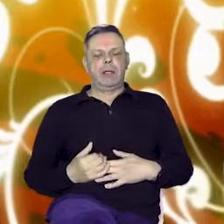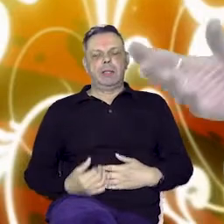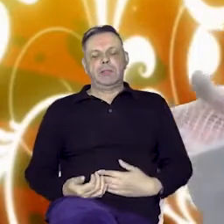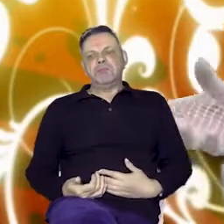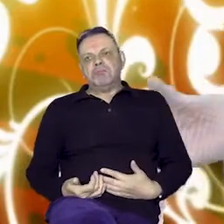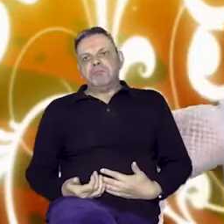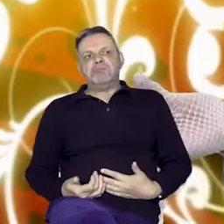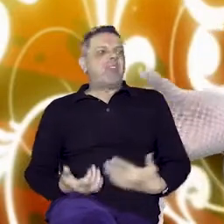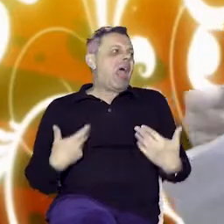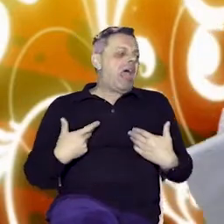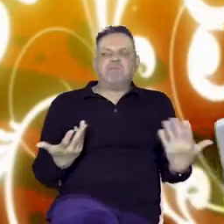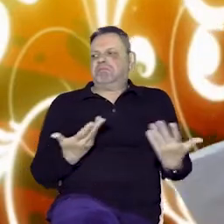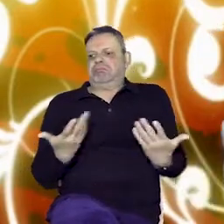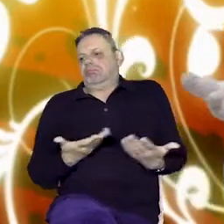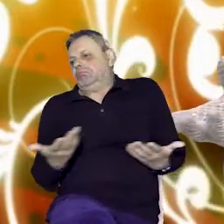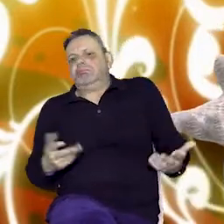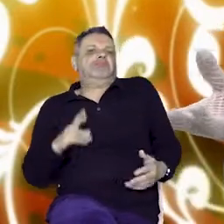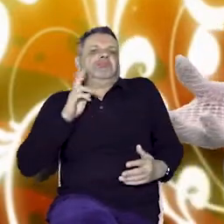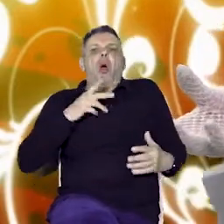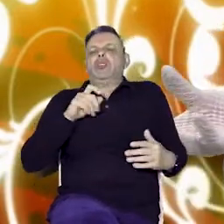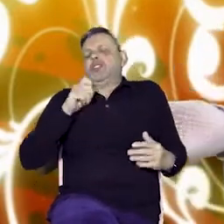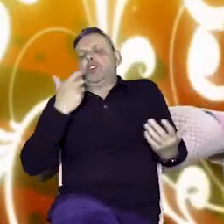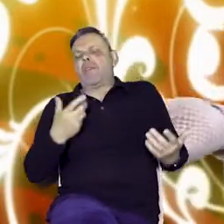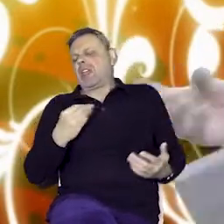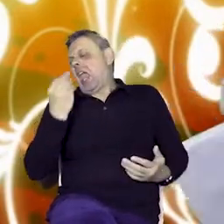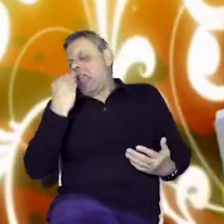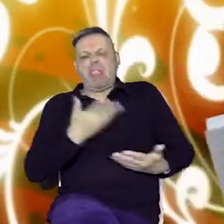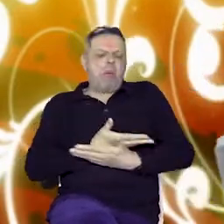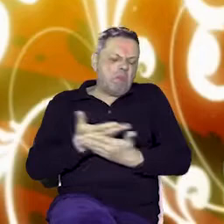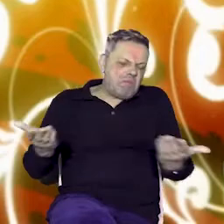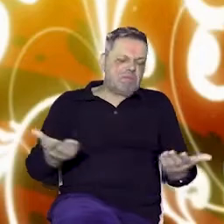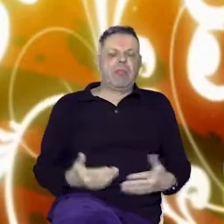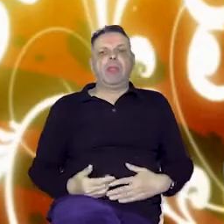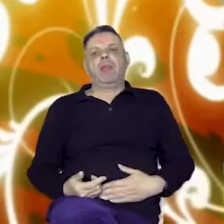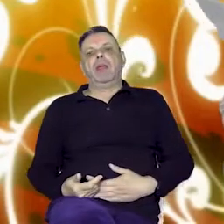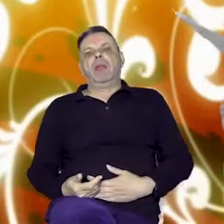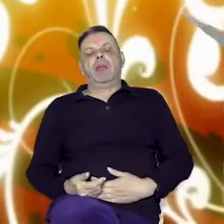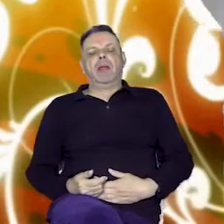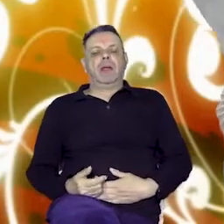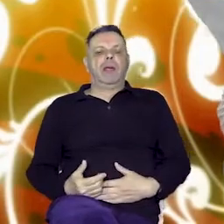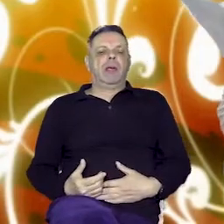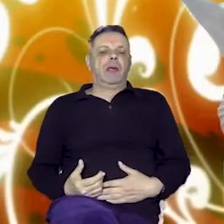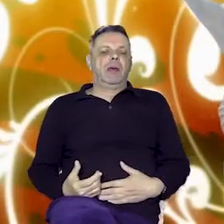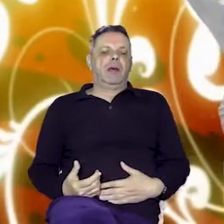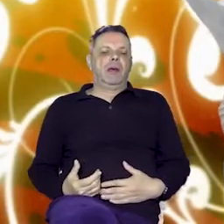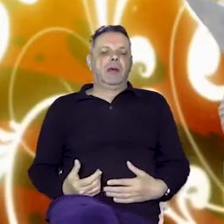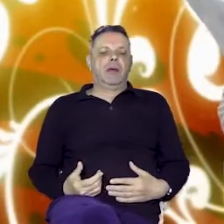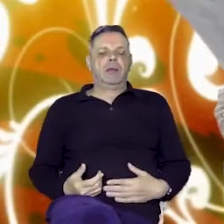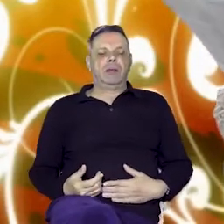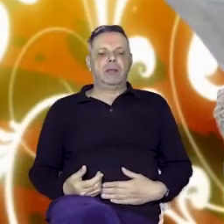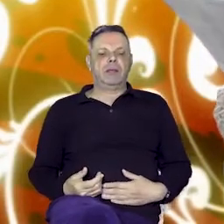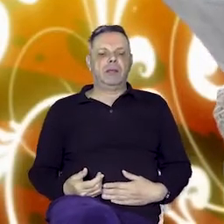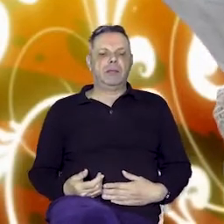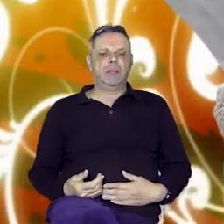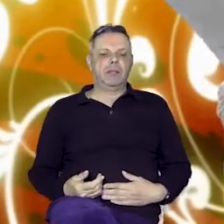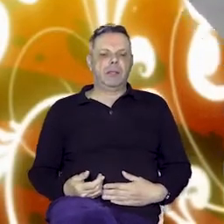ljudi koji živimo kako jesmo, da jesmo, jedemo to što jedemo, nažalost, puno prerađevina, puno ovoga, jer nam to